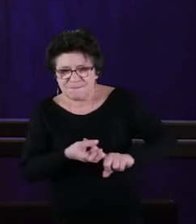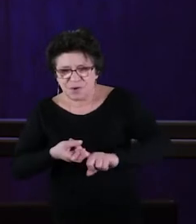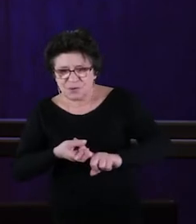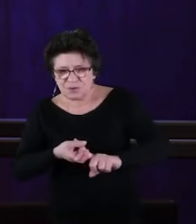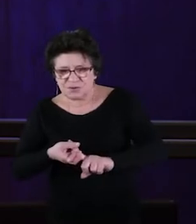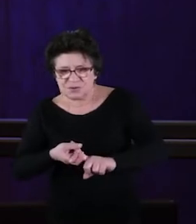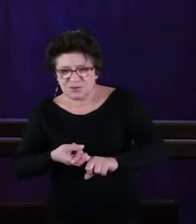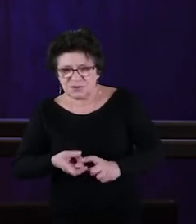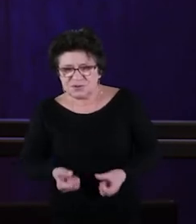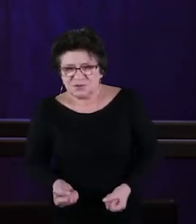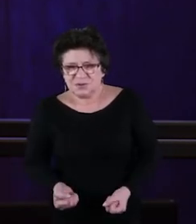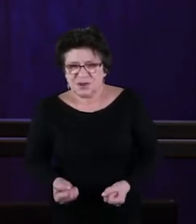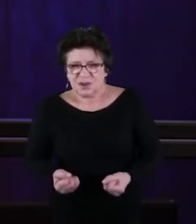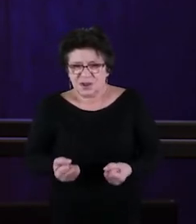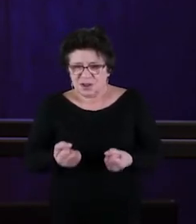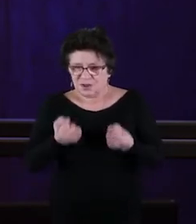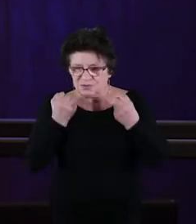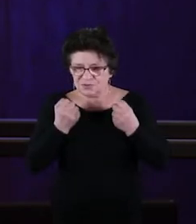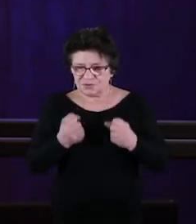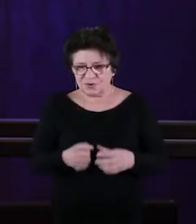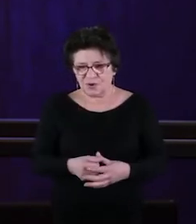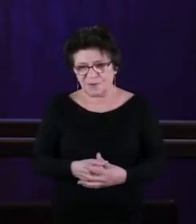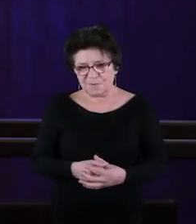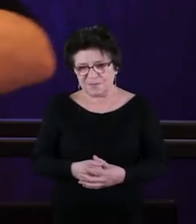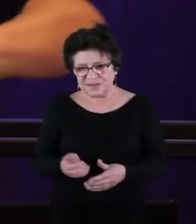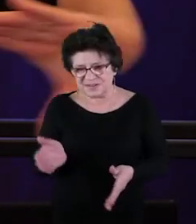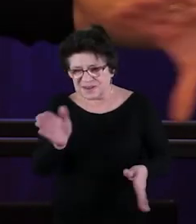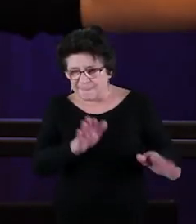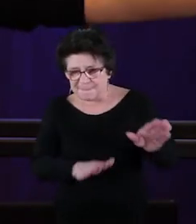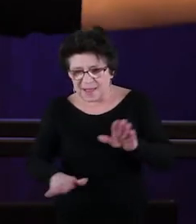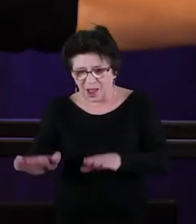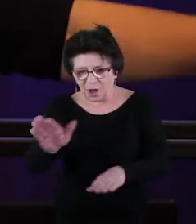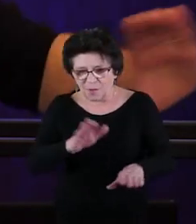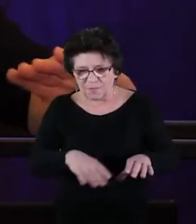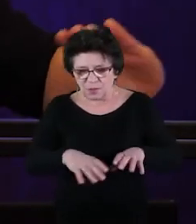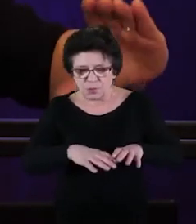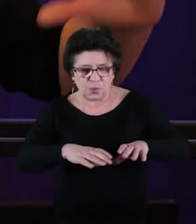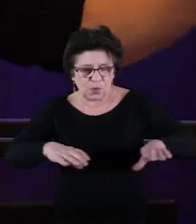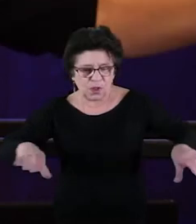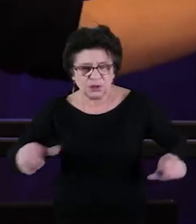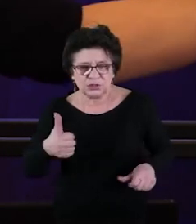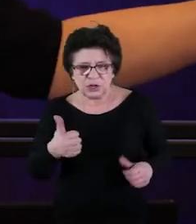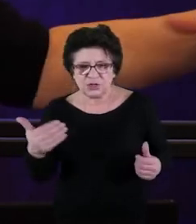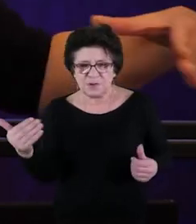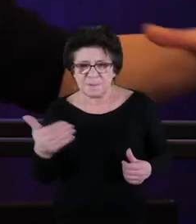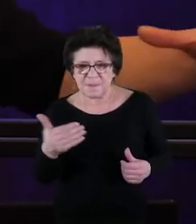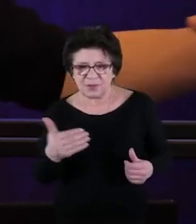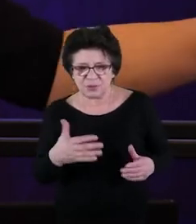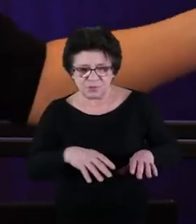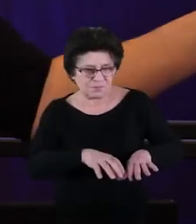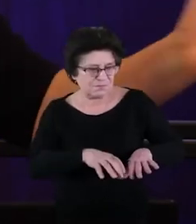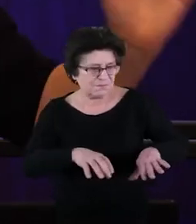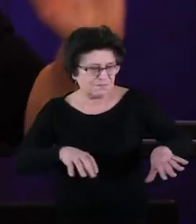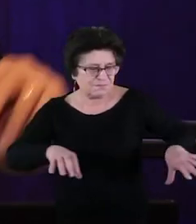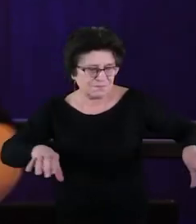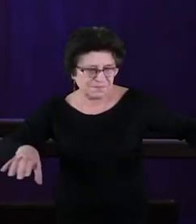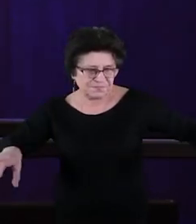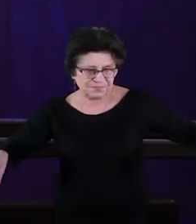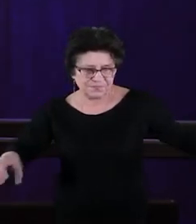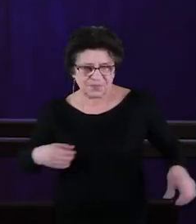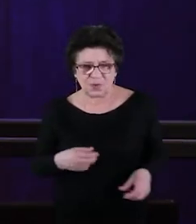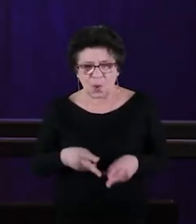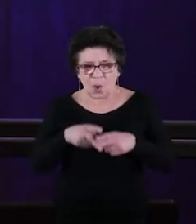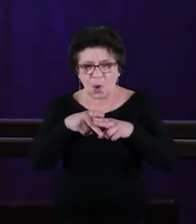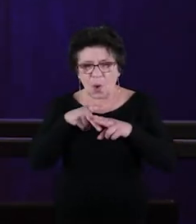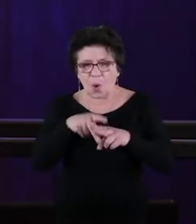się na który ledwo się ten obraz dało zapakować ponieważ ta Tuba jest 6-metrowa i nie ma takiej długich wozów ledwo to koniu